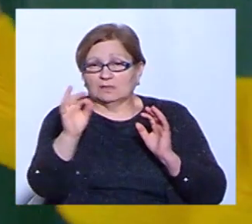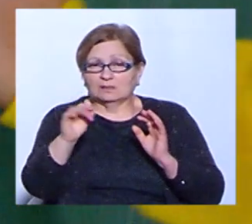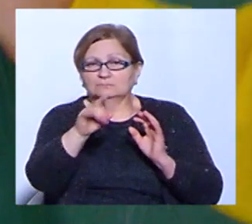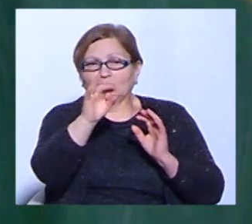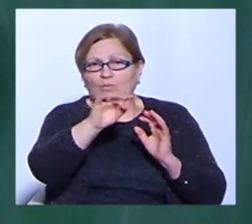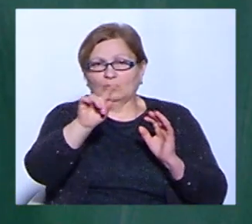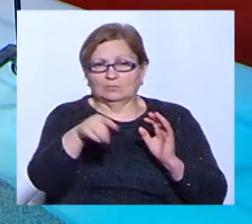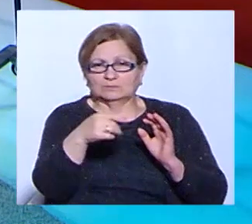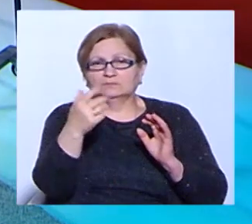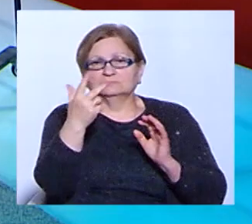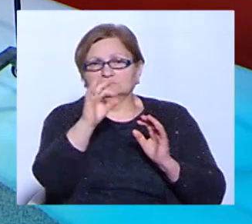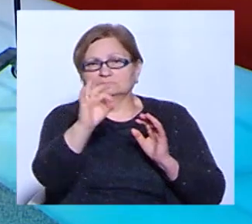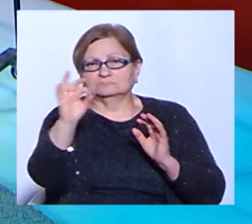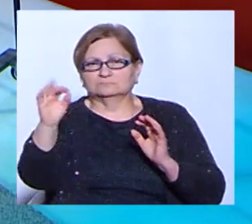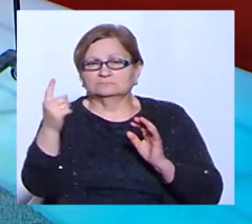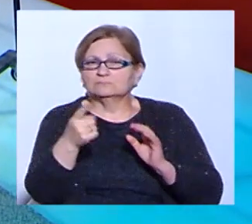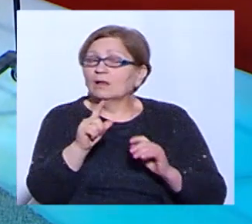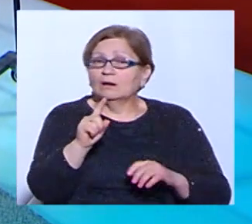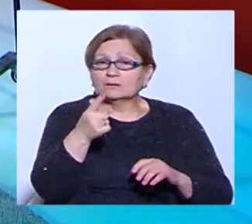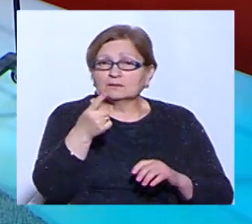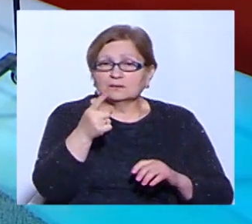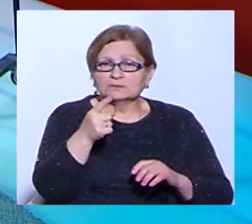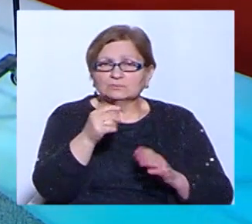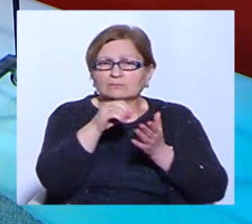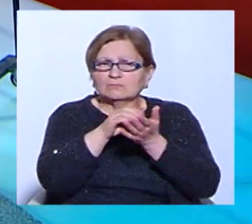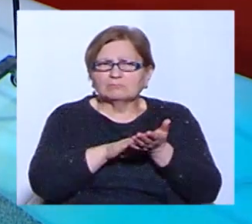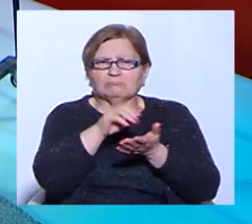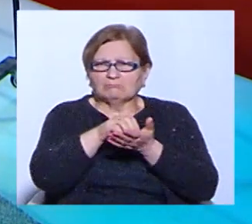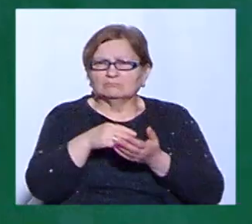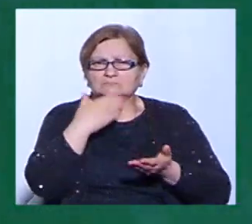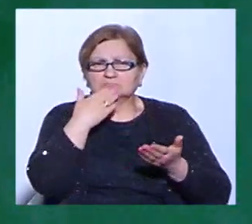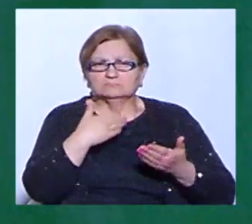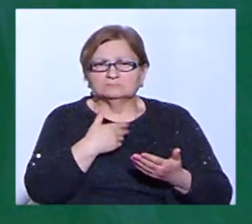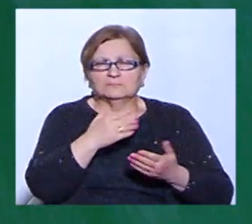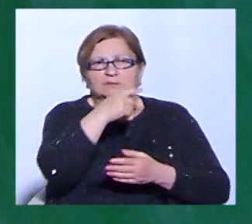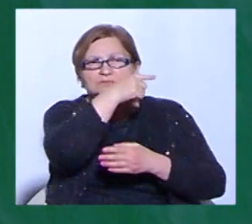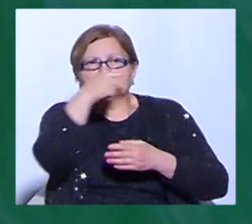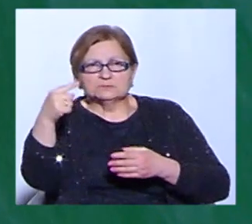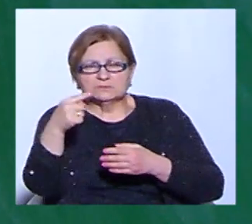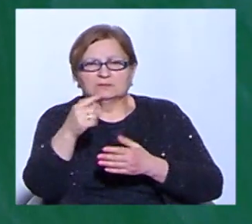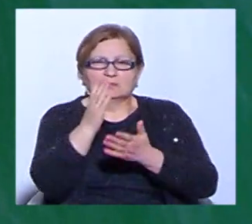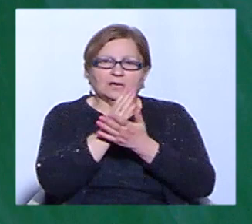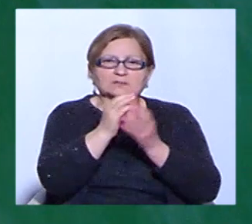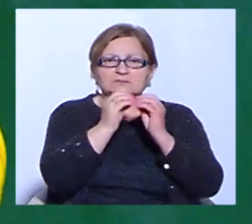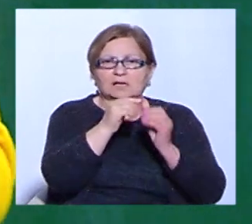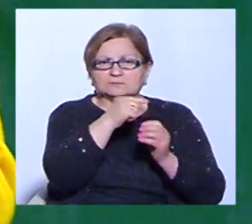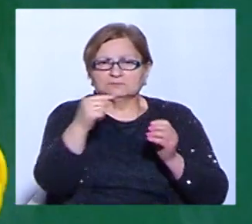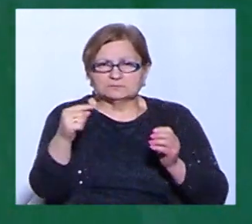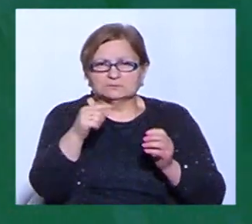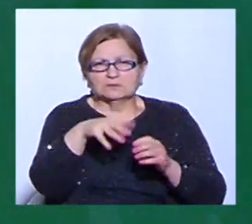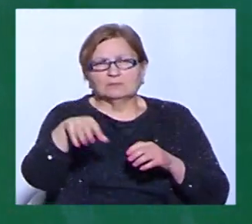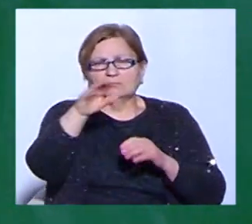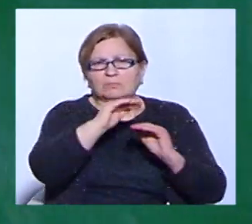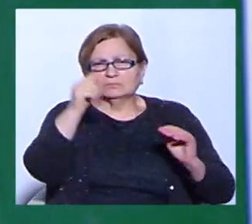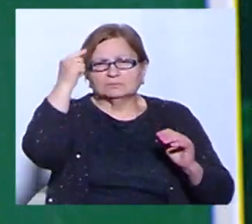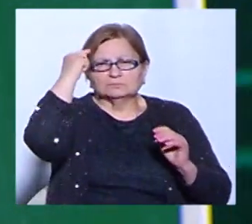0.001. ალბათ გაინტერესებთ, რატომ არის ამდენი ჩანაწერები საჭირო, იმიტომ რომ გვაქვს წილადი, შემოვიდა 10 წილადი და თქვენ ყოველთვის გგონიათ